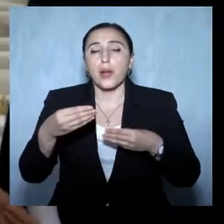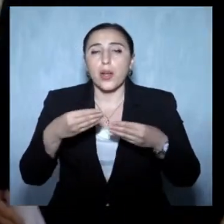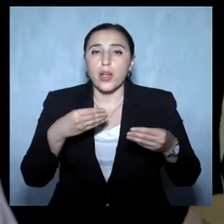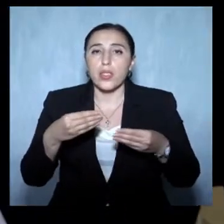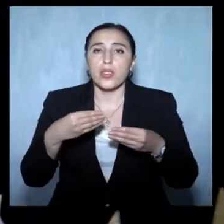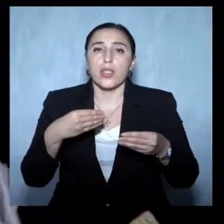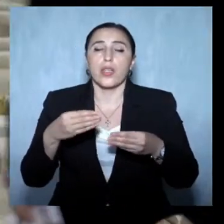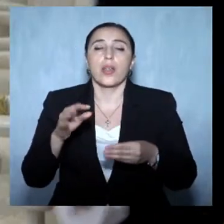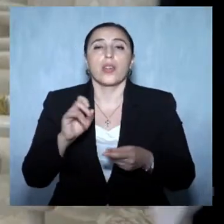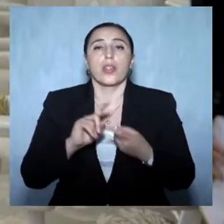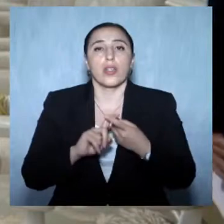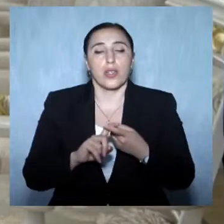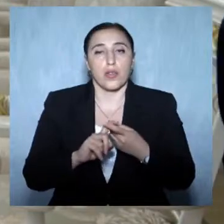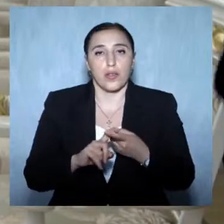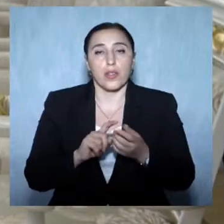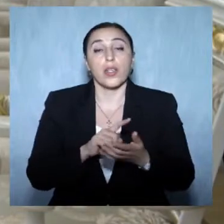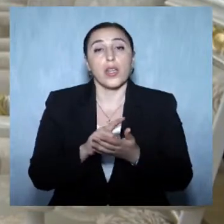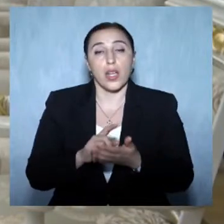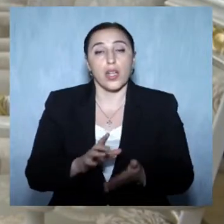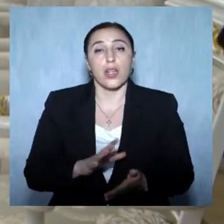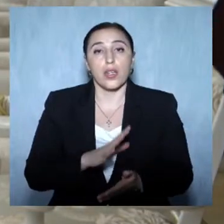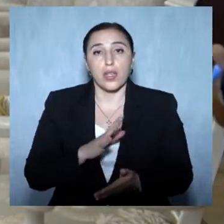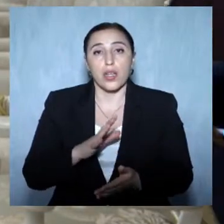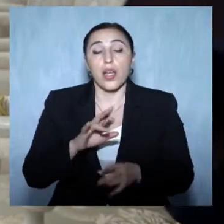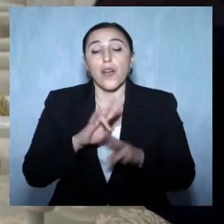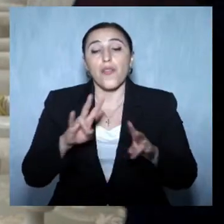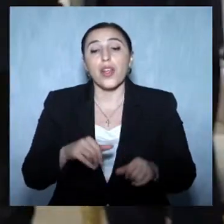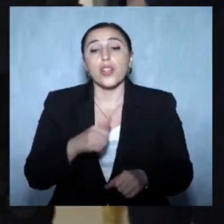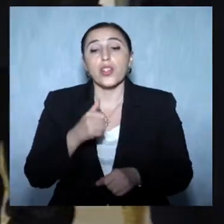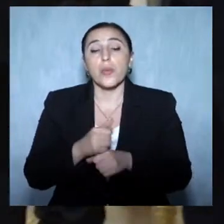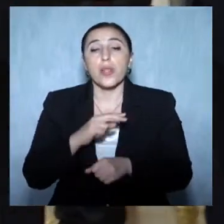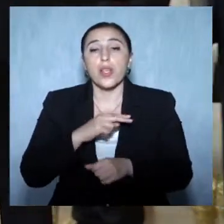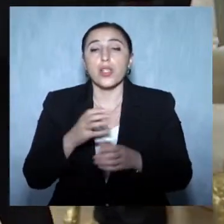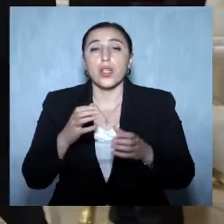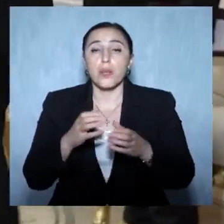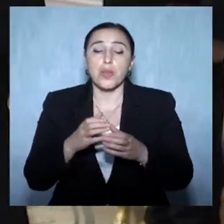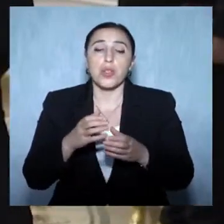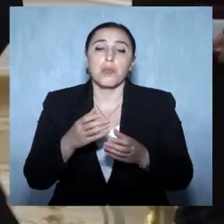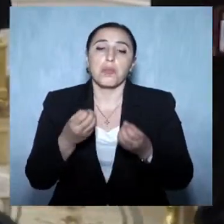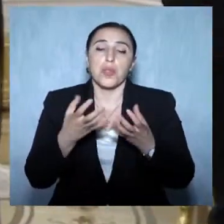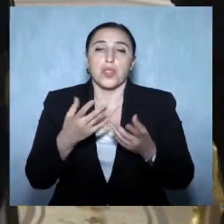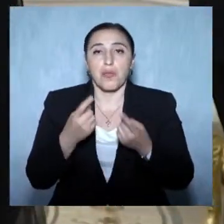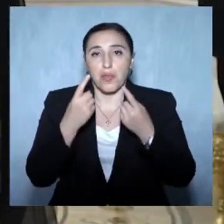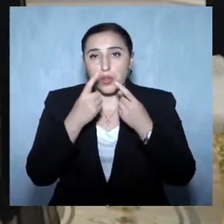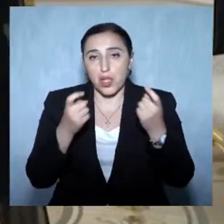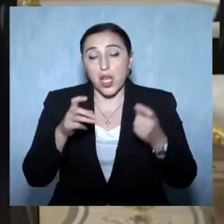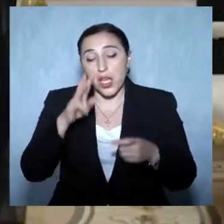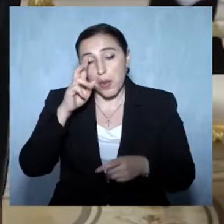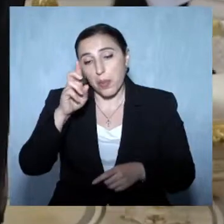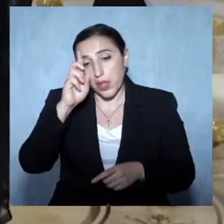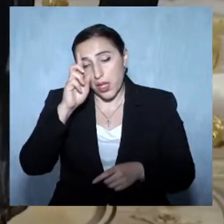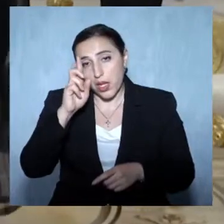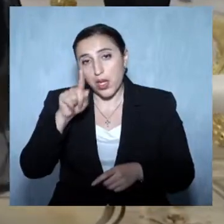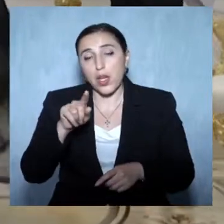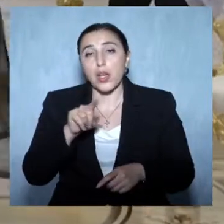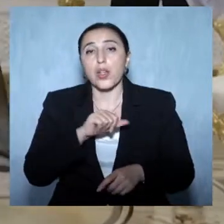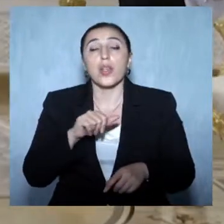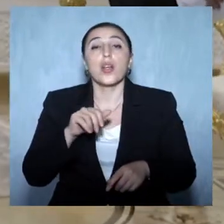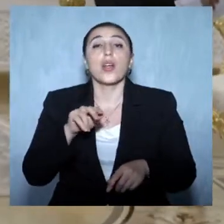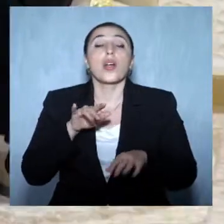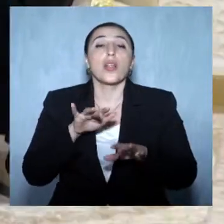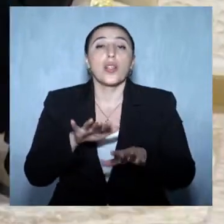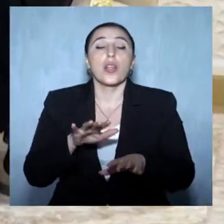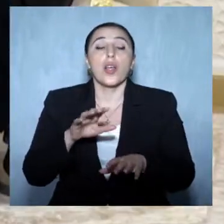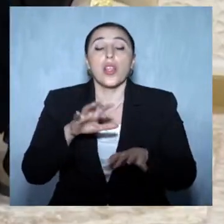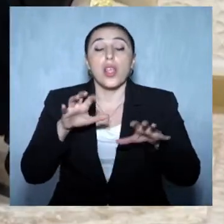կազմակերպմանը վերաբե ուներող հարցեր։ Վարջապետի գրասենյակը միայն այս կանն է հաղորդել իրանի պետական գործակալության պոխանցմամբ նախագա